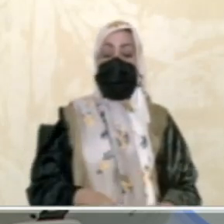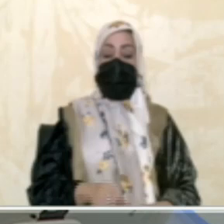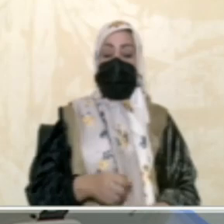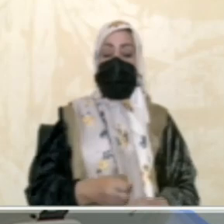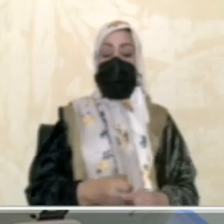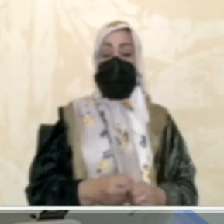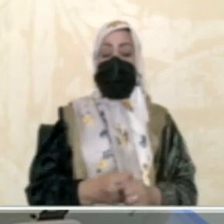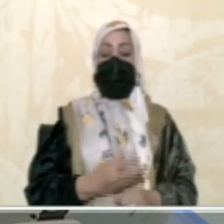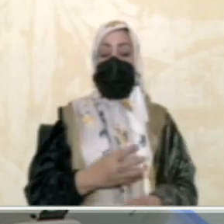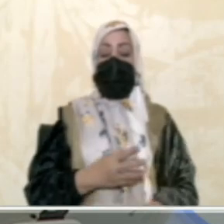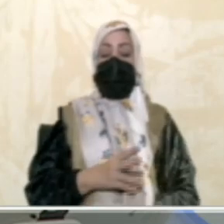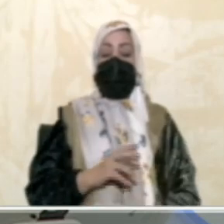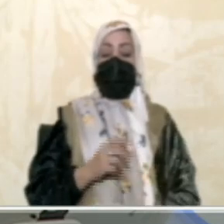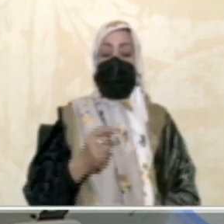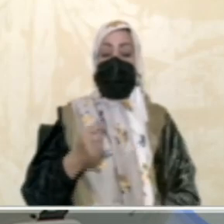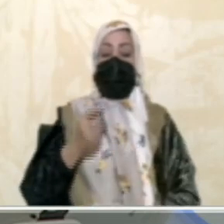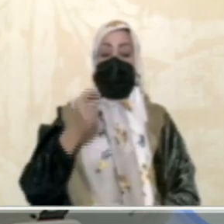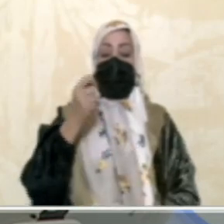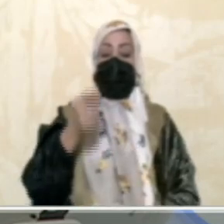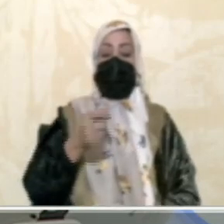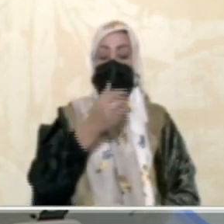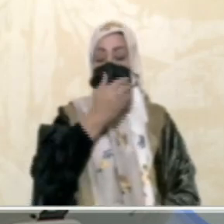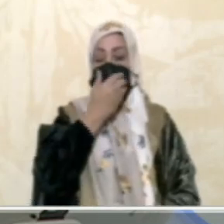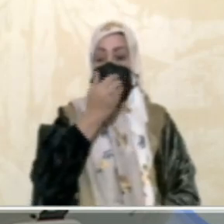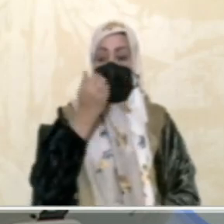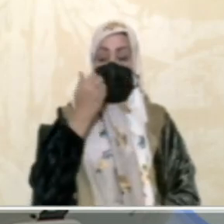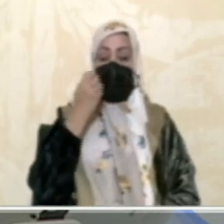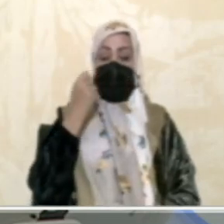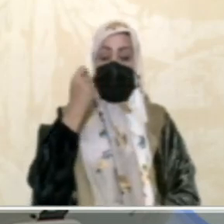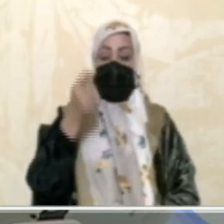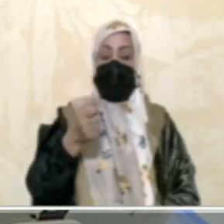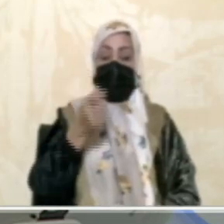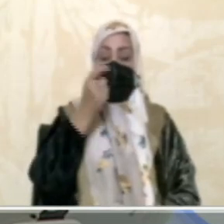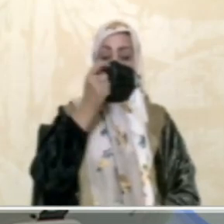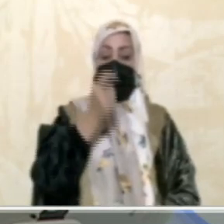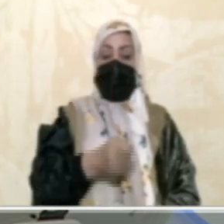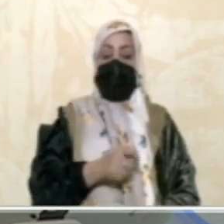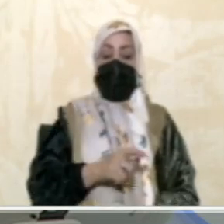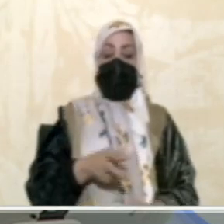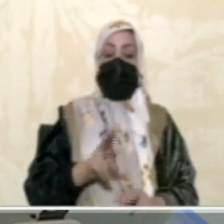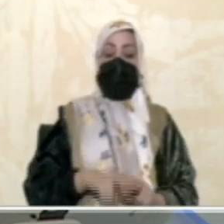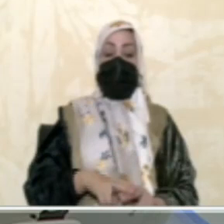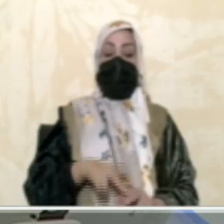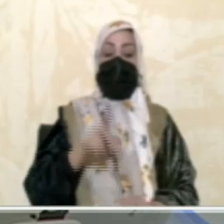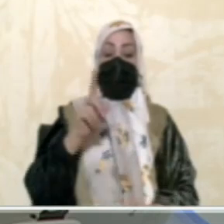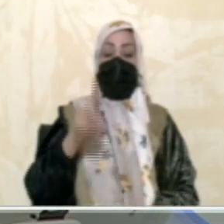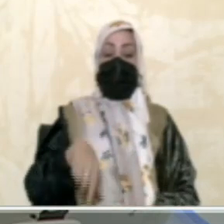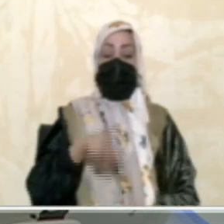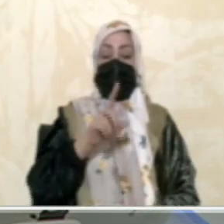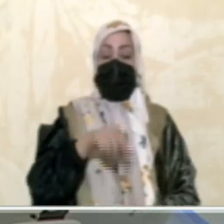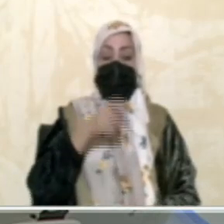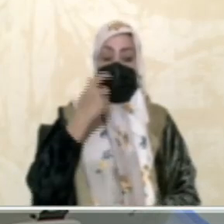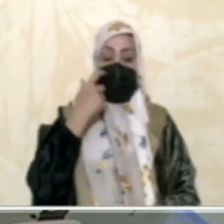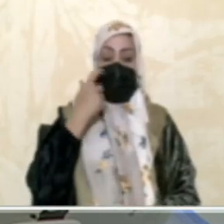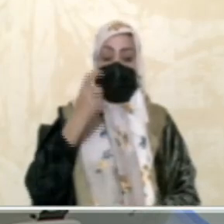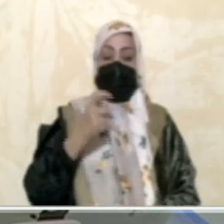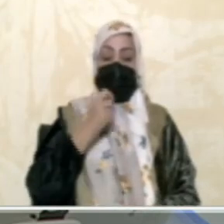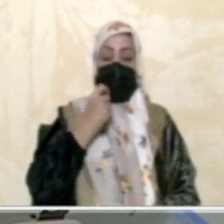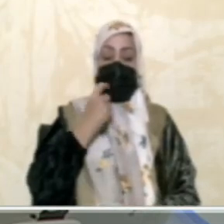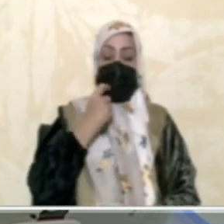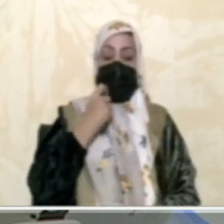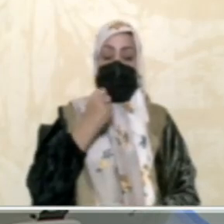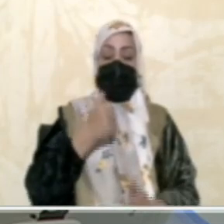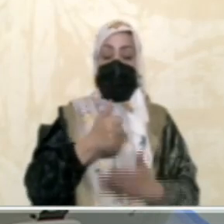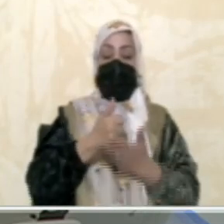صيامه ويعطي الفديه عن كل يوم على سبيل الاحتياط وهو مد من قمح او قيمته